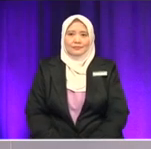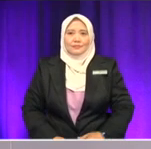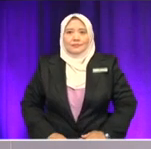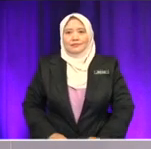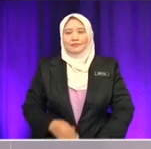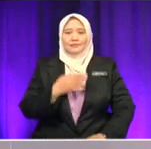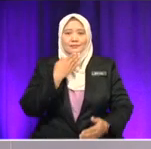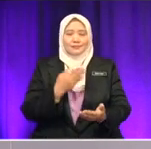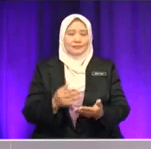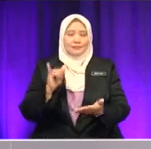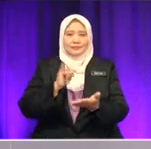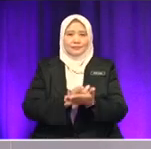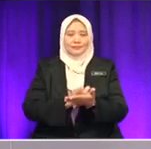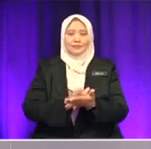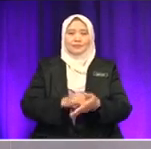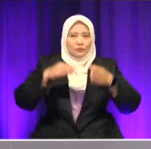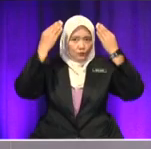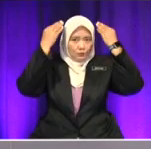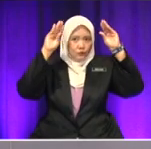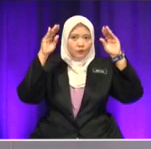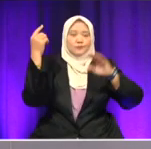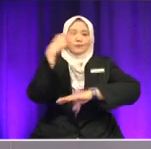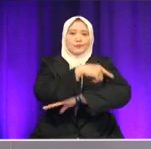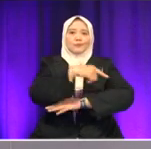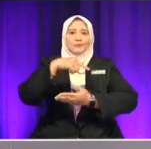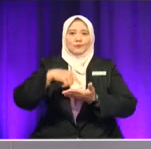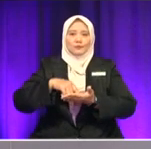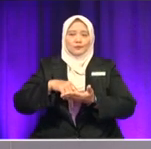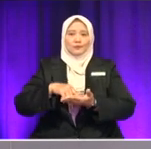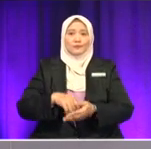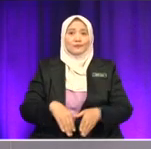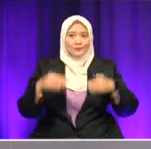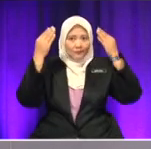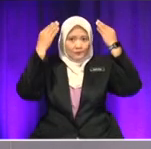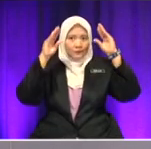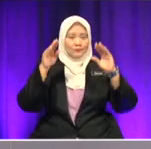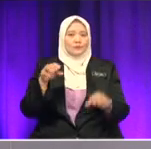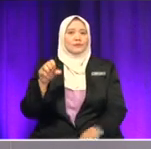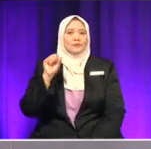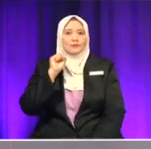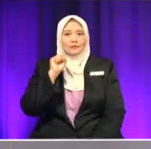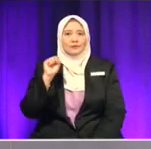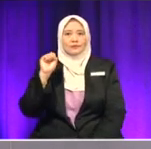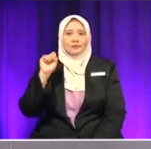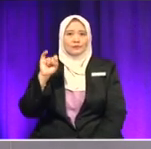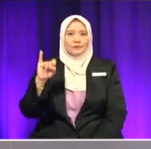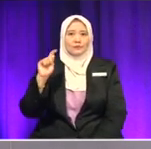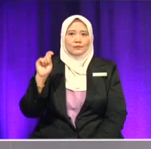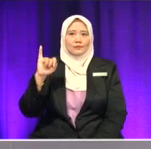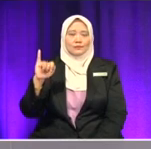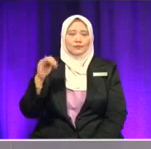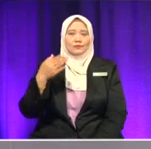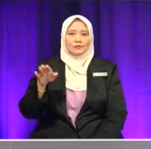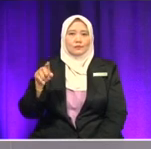Baik, itulah dia profil guru yang akan menemani Irfan hari ini. Tak lain tak bukan kita bawakan Cikgu Siti Zulika Zainal Abidin dari